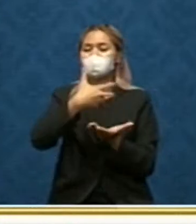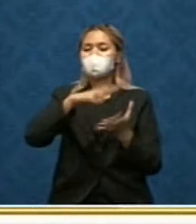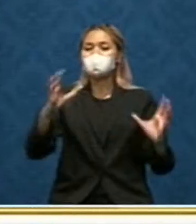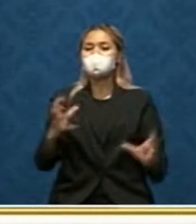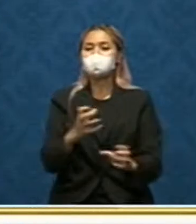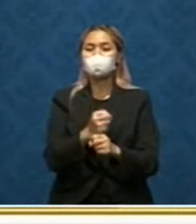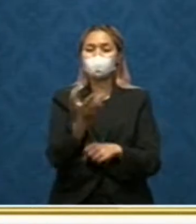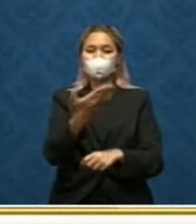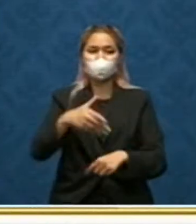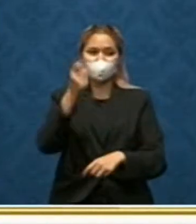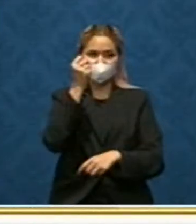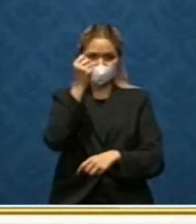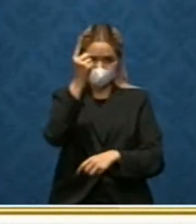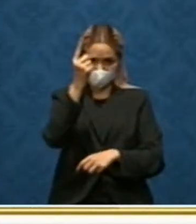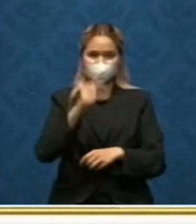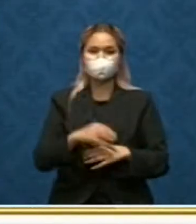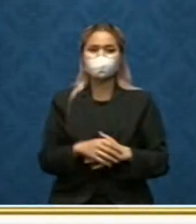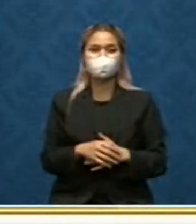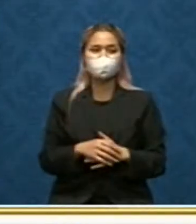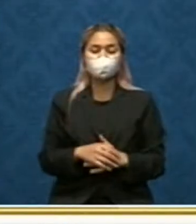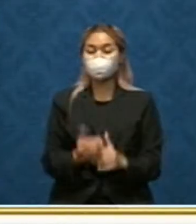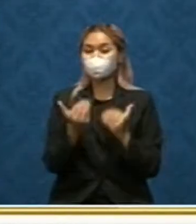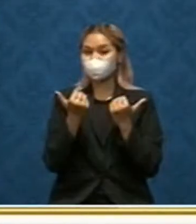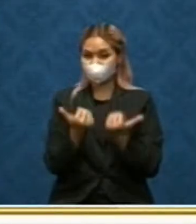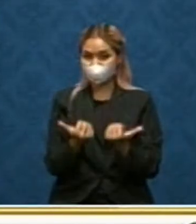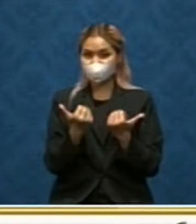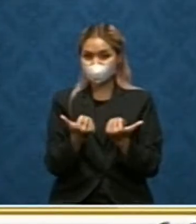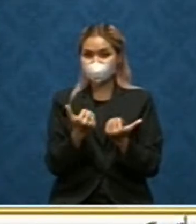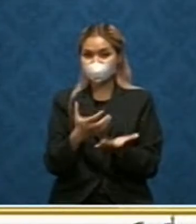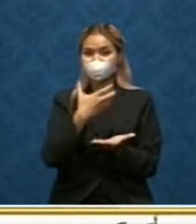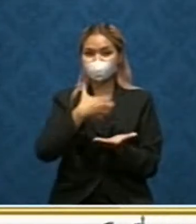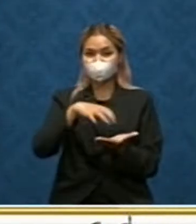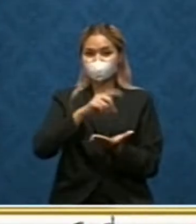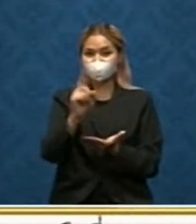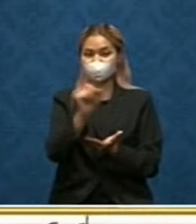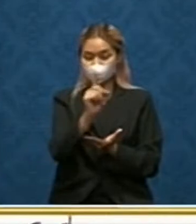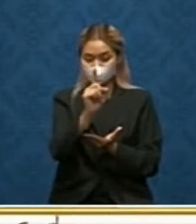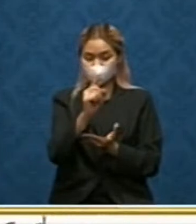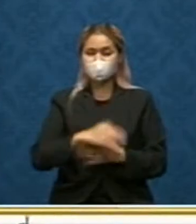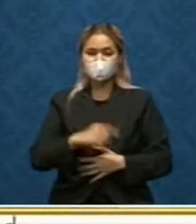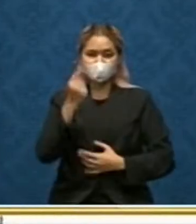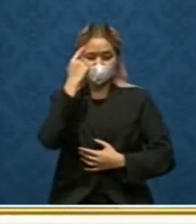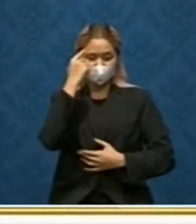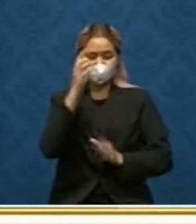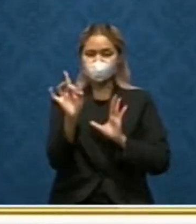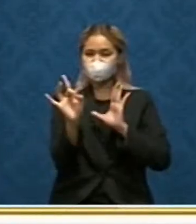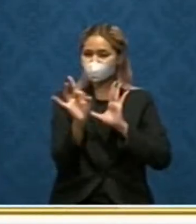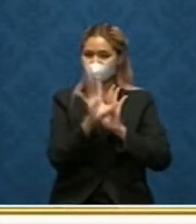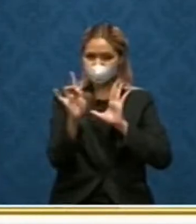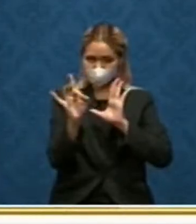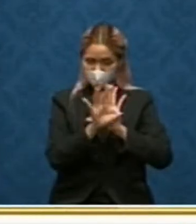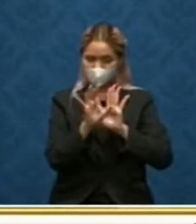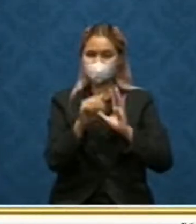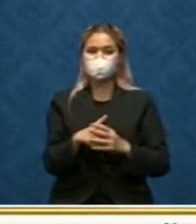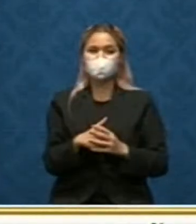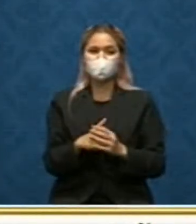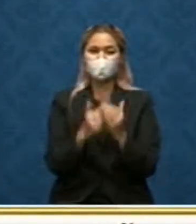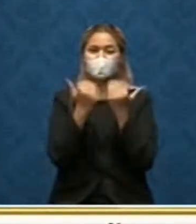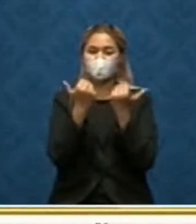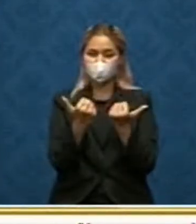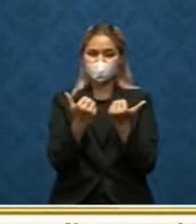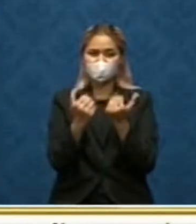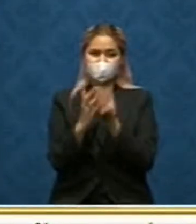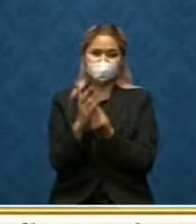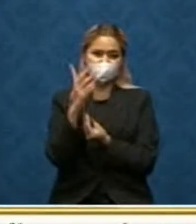ธราค์ เราทำหน้าที่วันนี้ต้องกรับเรียนว่าเป็ความสมบูรณ์ เปครั้งสุดท้ายวันนี้ั้